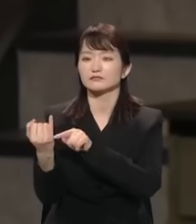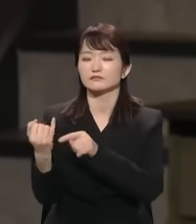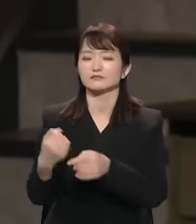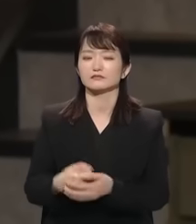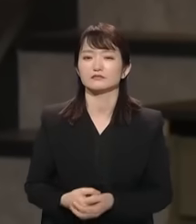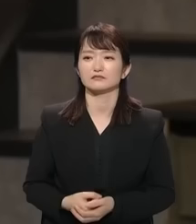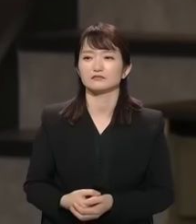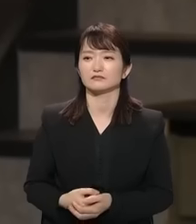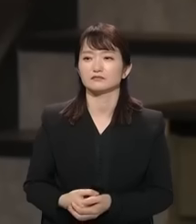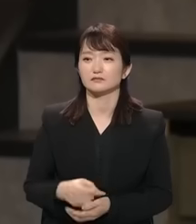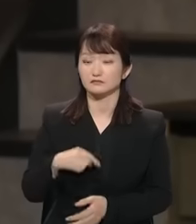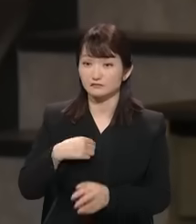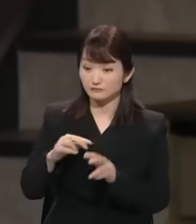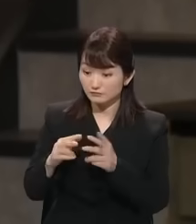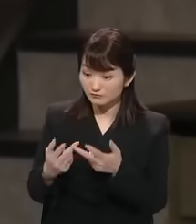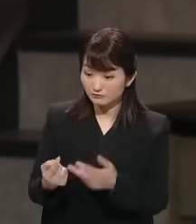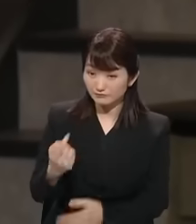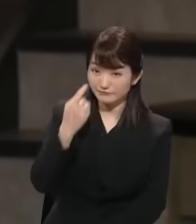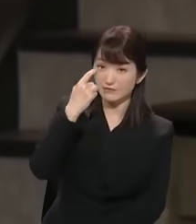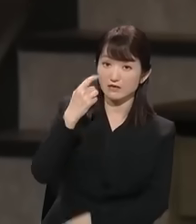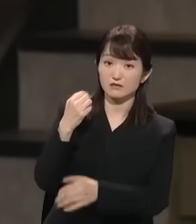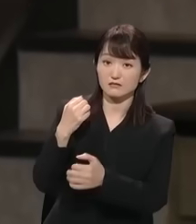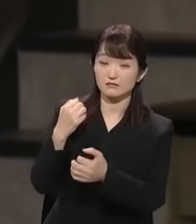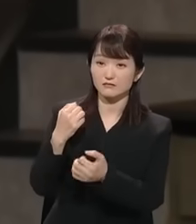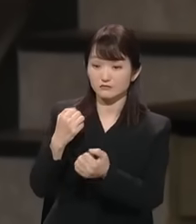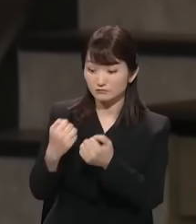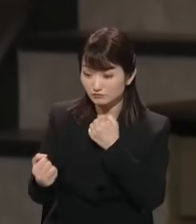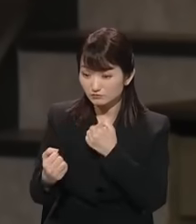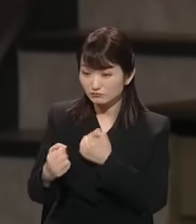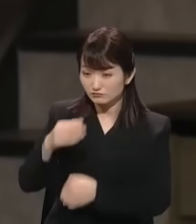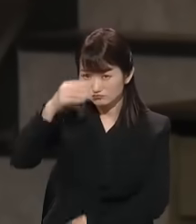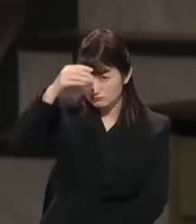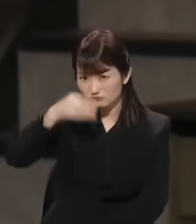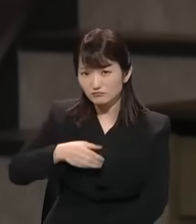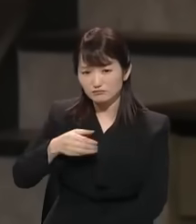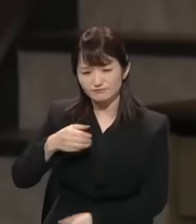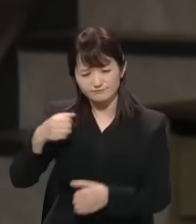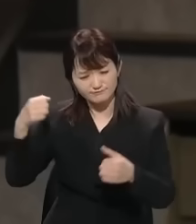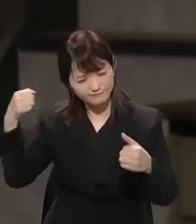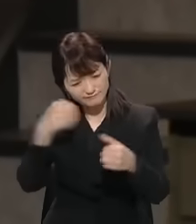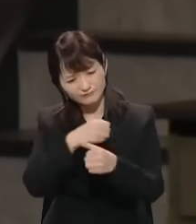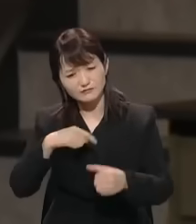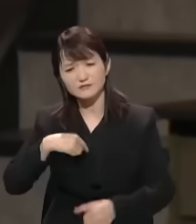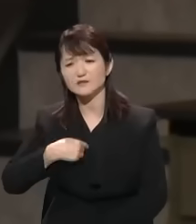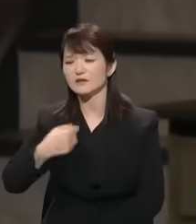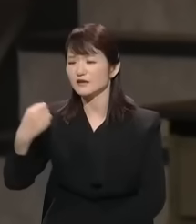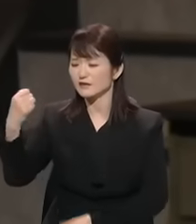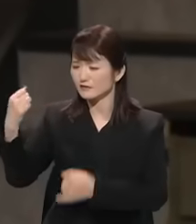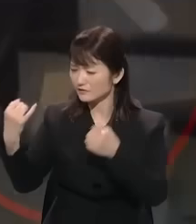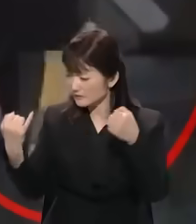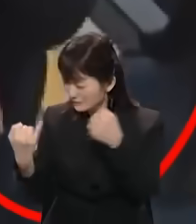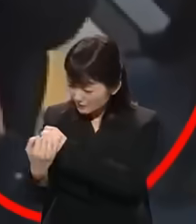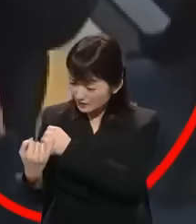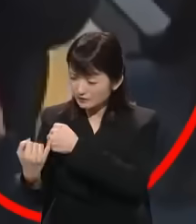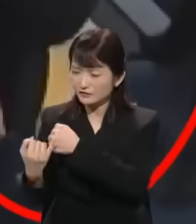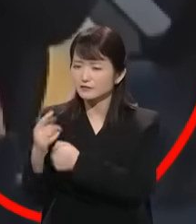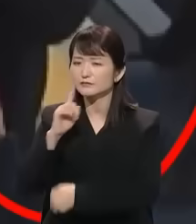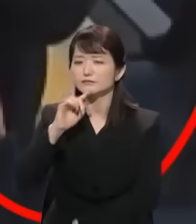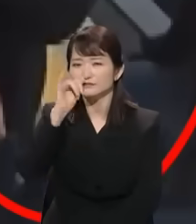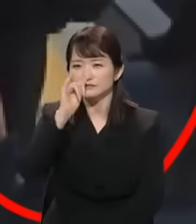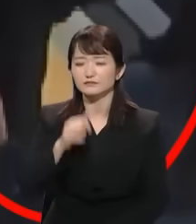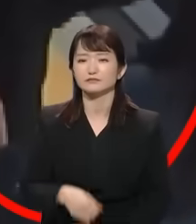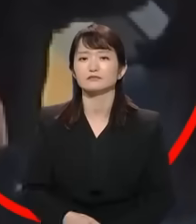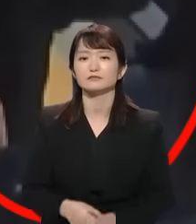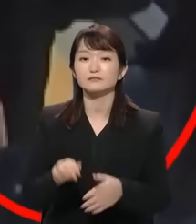보면은 본인이 그렇게 걸렸음에도 불구하고 아주 뻔뻔하게 뭐 폭행도 하고 자기도 맞았다고 쌍피 주장하고 하는데